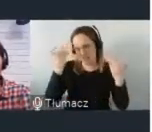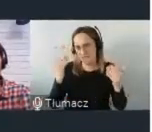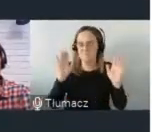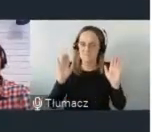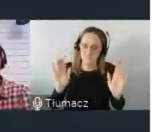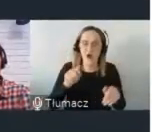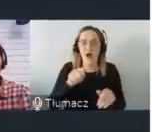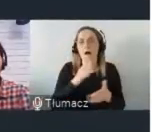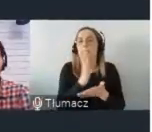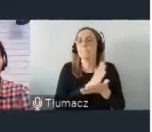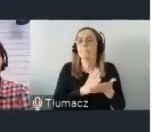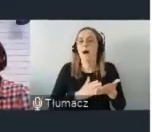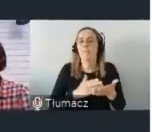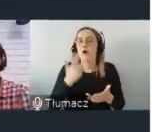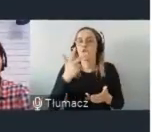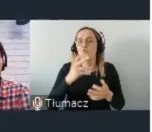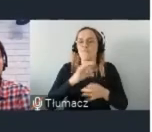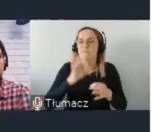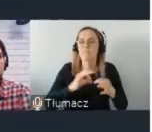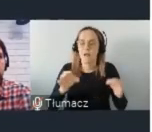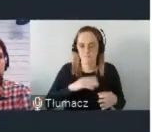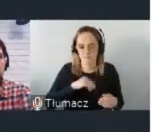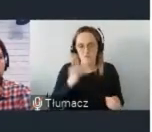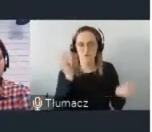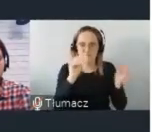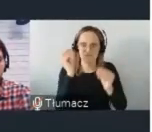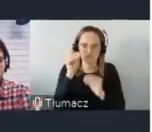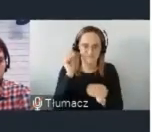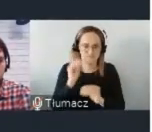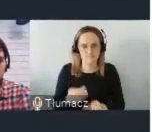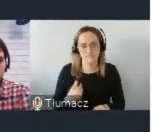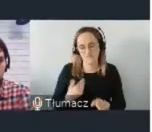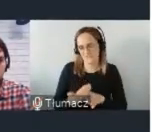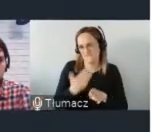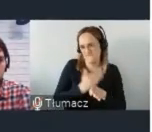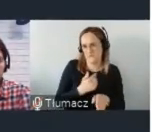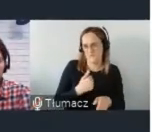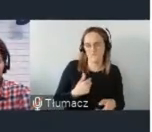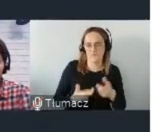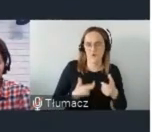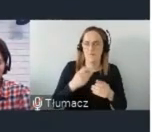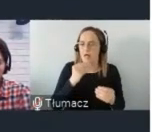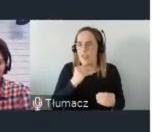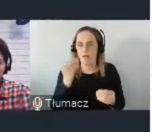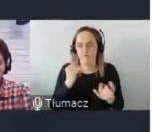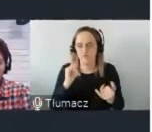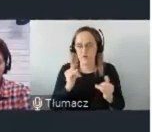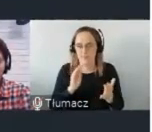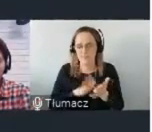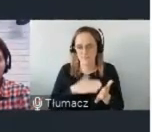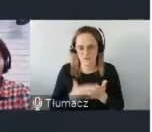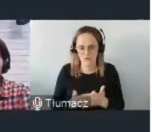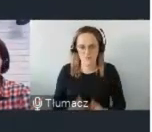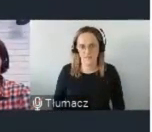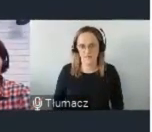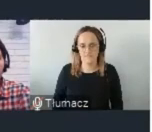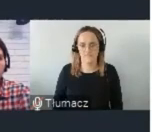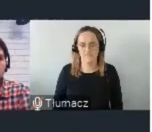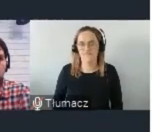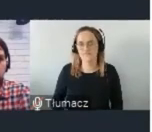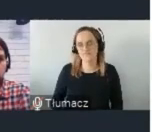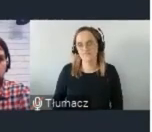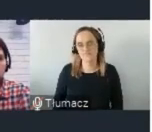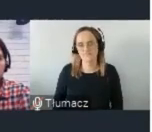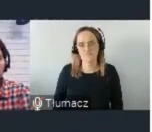spokojnie na tej mapie trójwymiarowej też można wstawiać. To cofnę się, może coś lepszego znajdziemy. W ogóle